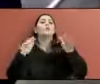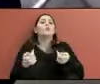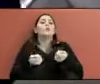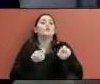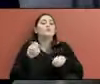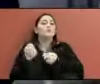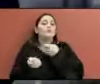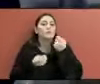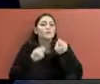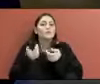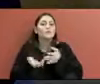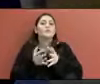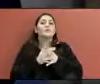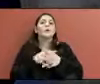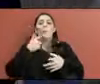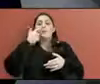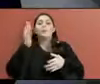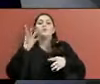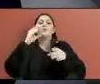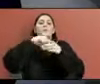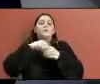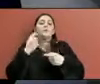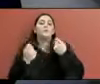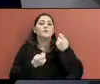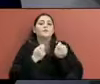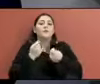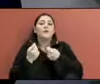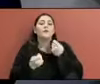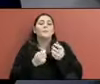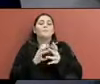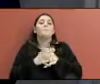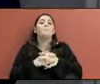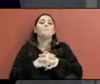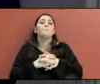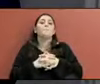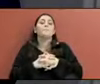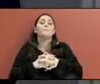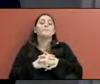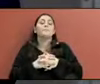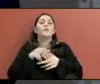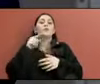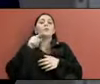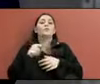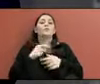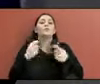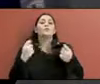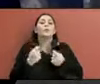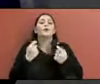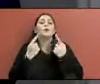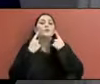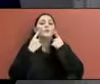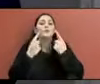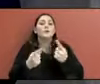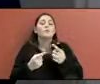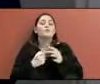Buna müdürlüklerimiz de dahil, gerçekten müdürlüklerimiz de dahil bu çabayı